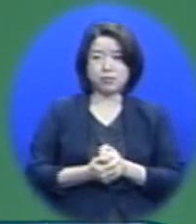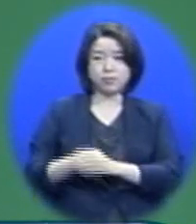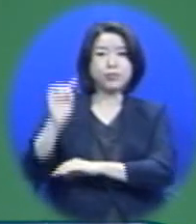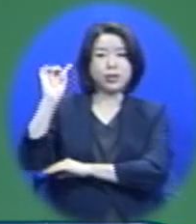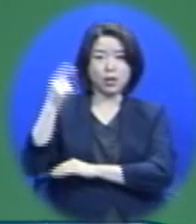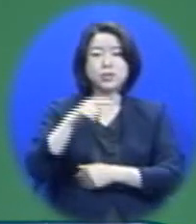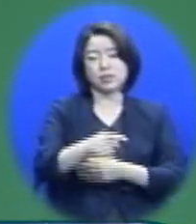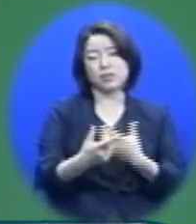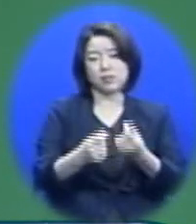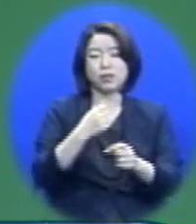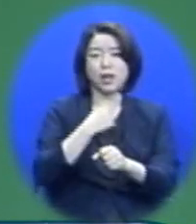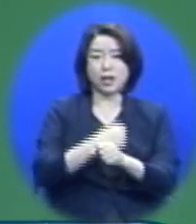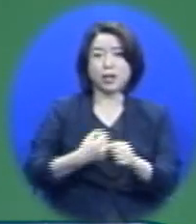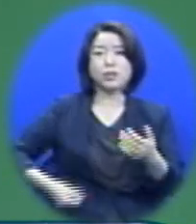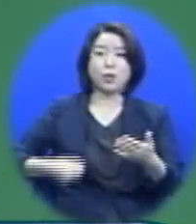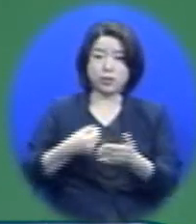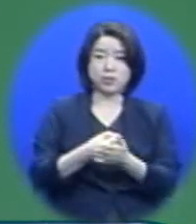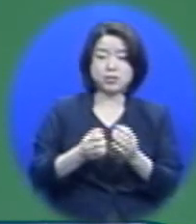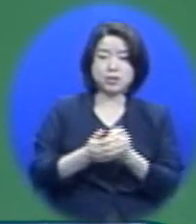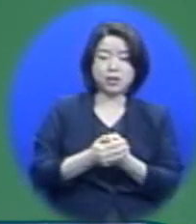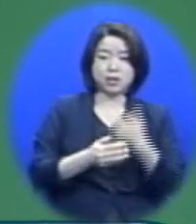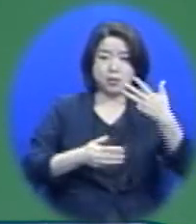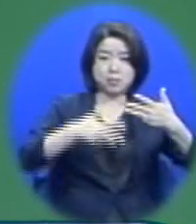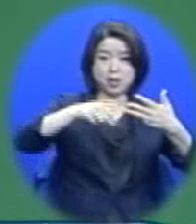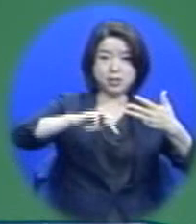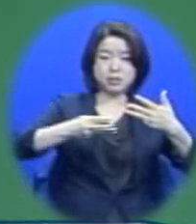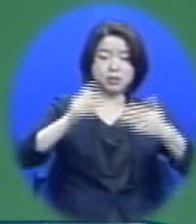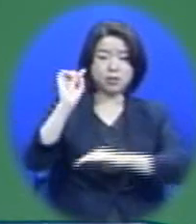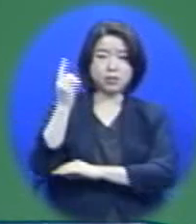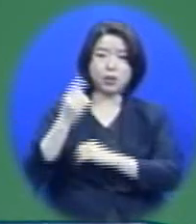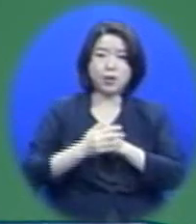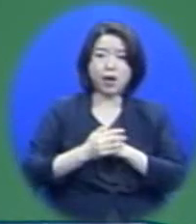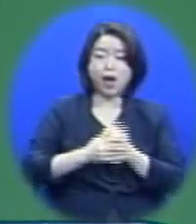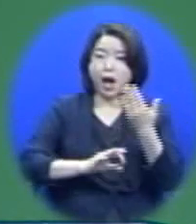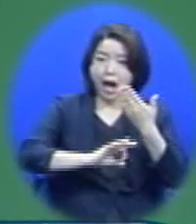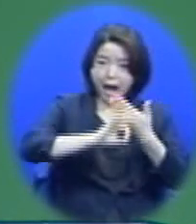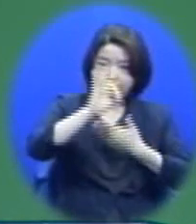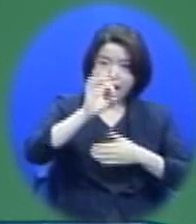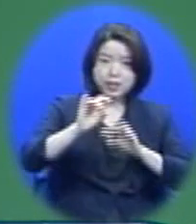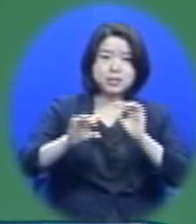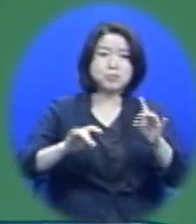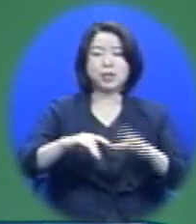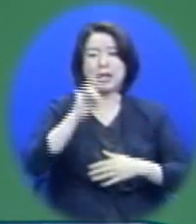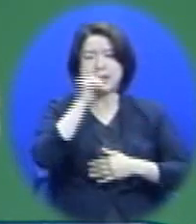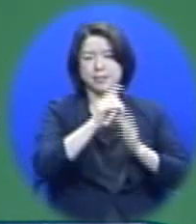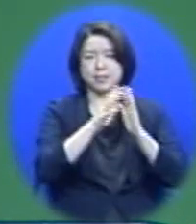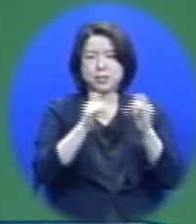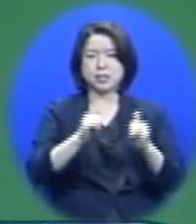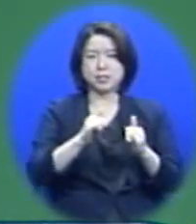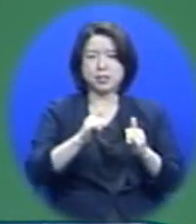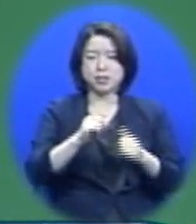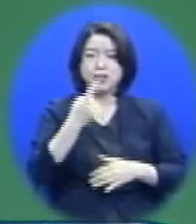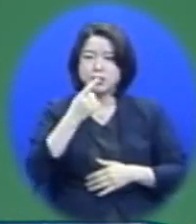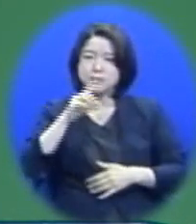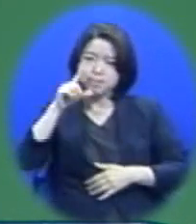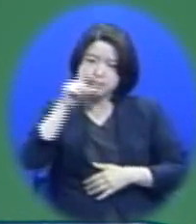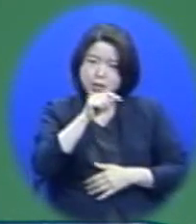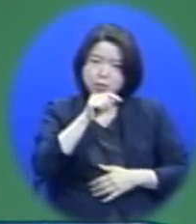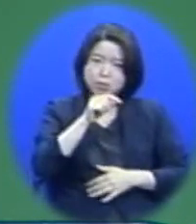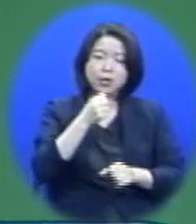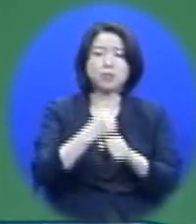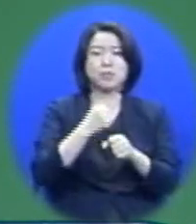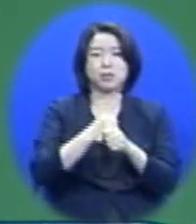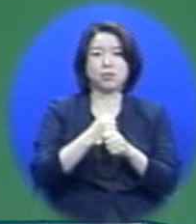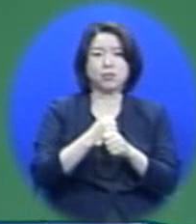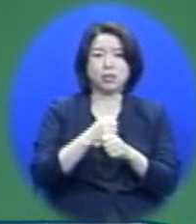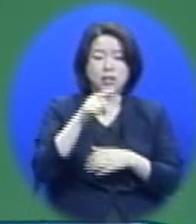하겠다고 그랬습니다. 8절에서 다윗은 아침마다 악인들의 입을 다물게 하겠다고 그랬습니다.